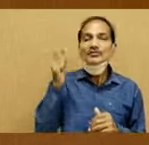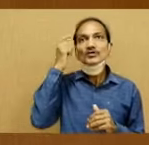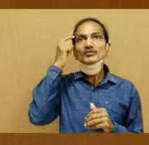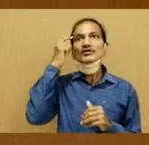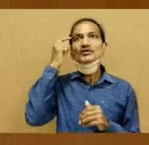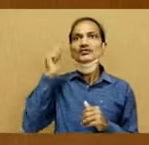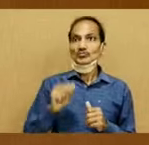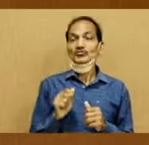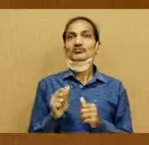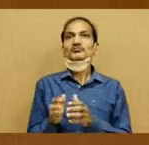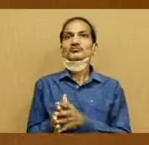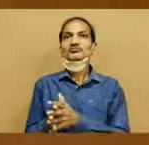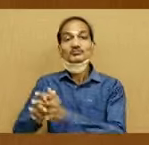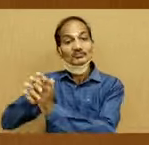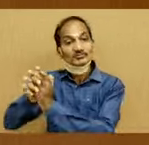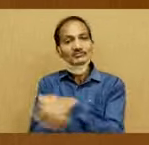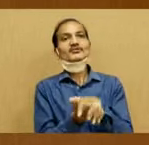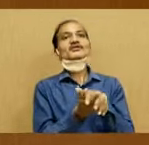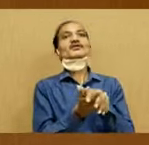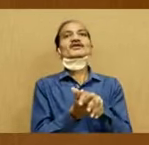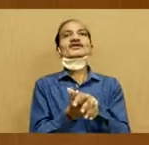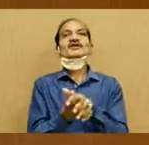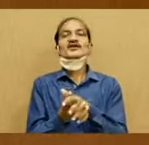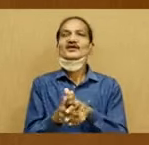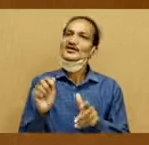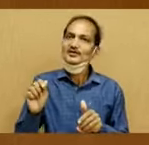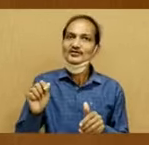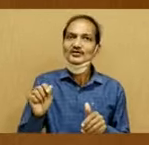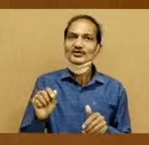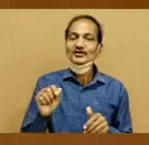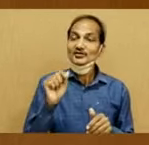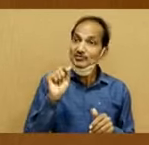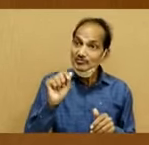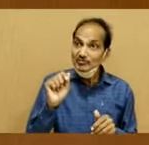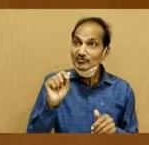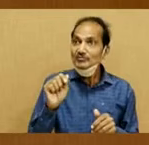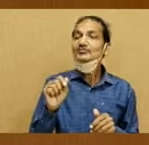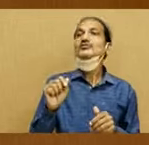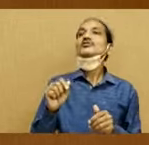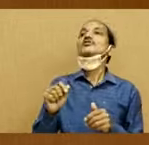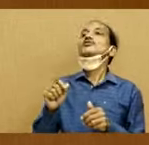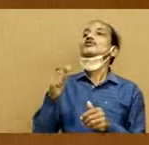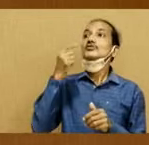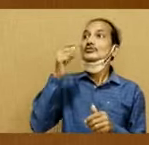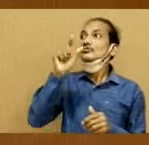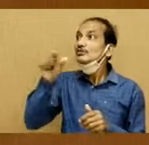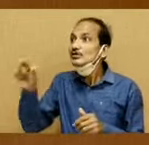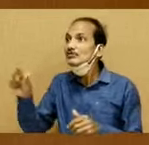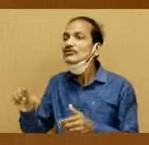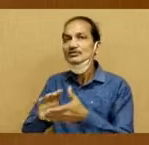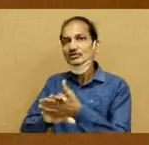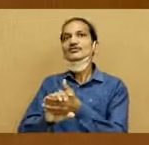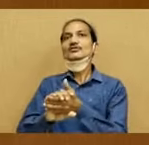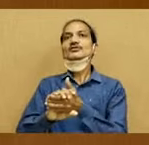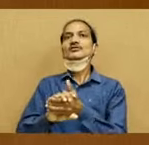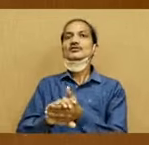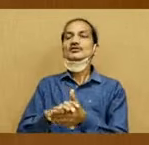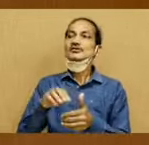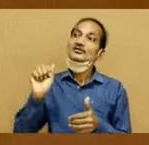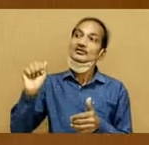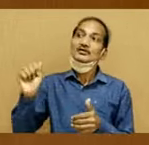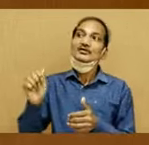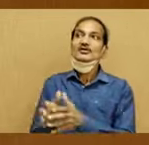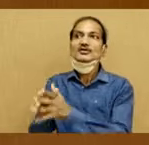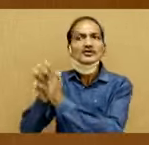ପାଇଁ ସେ ବାହାରିଗଲା। ଯେଉଁ ପିଲାମାନଙ୍କ ସାଙ୍ଗସାଥିମାନଙ୍କ ସାଙ୍ଗେ ସେ କ୍ରିକେଟ୍ ଖେଳୁଥିଲା, ତାଙ୍କ ମଧ୍ୟରୁ ଜଣେ ପିଲା, କାହାର ଦେହରେ